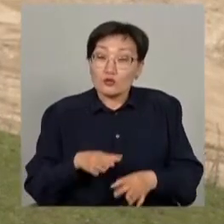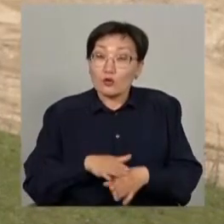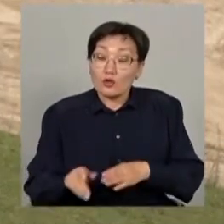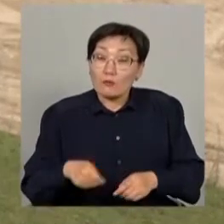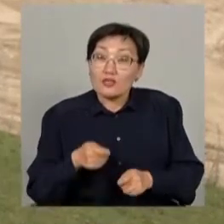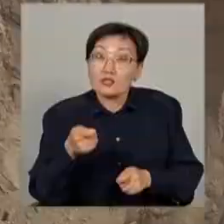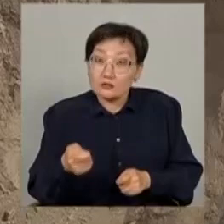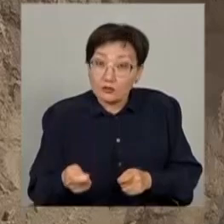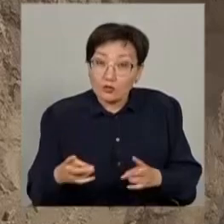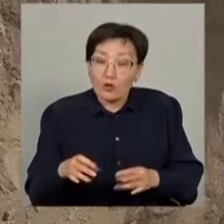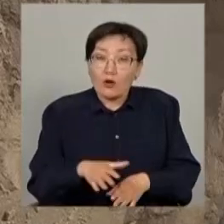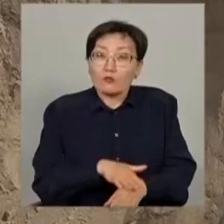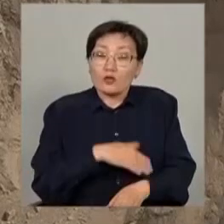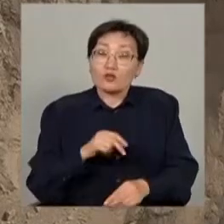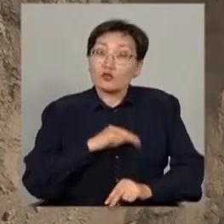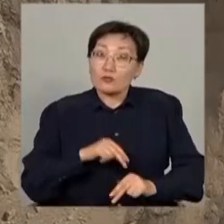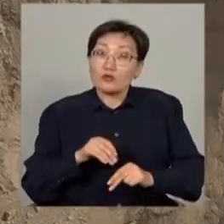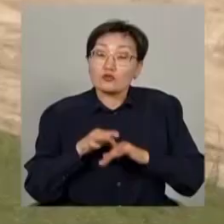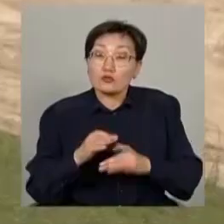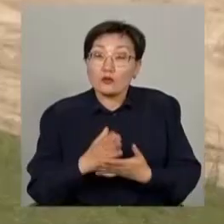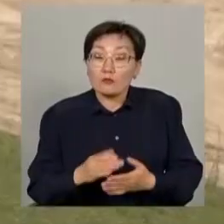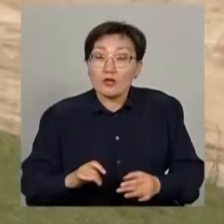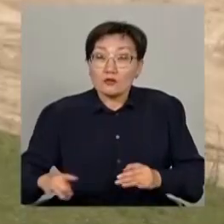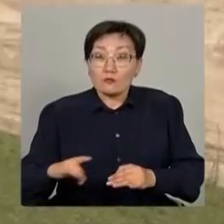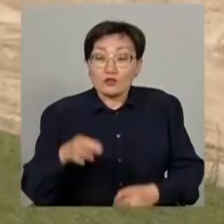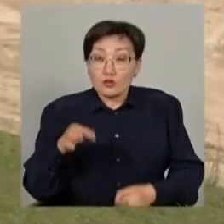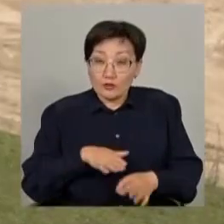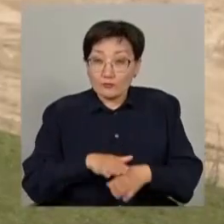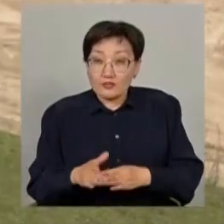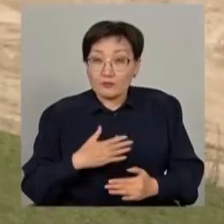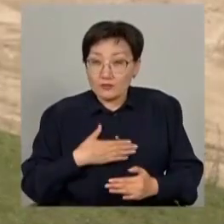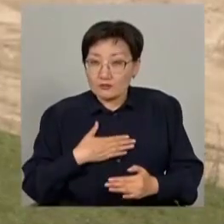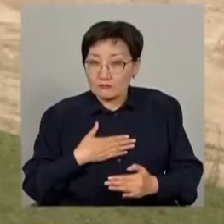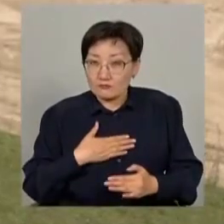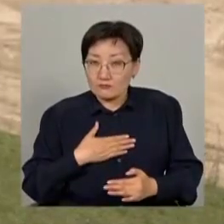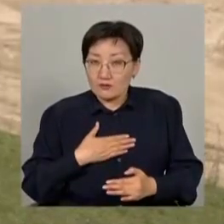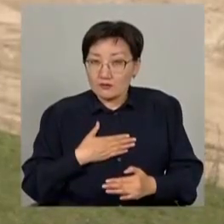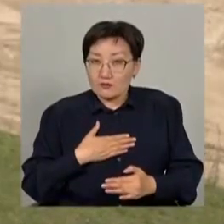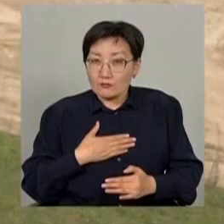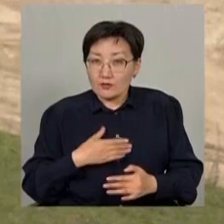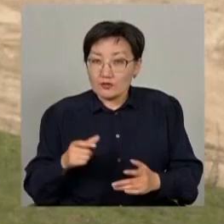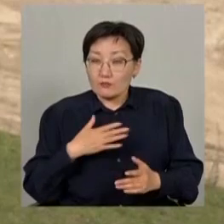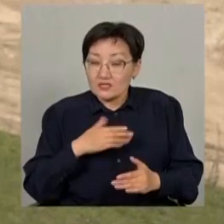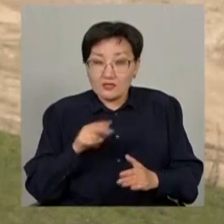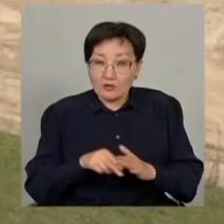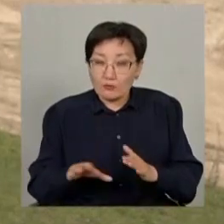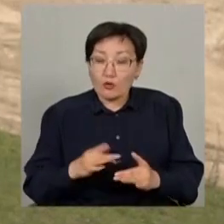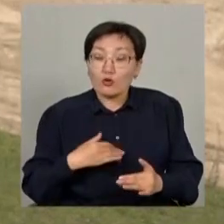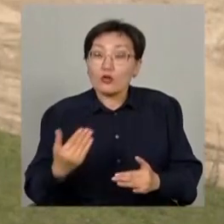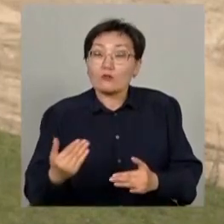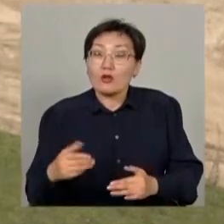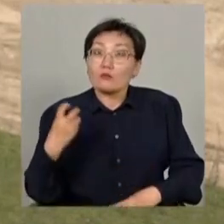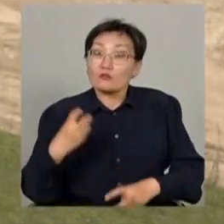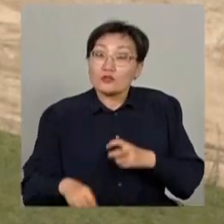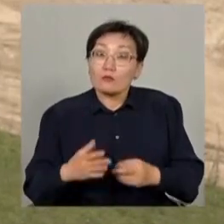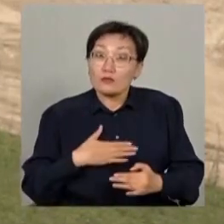бірақ кішкене баяу жүріп жатыр жұмыстар. Аудандық сот орындаушыларға енді ол біздің құзырымызда емес қой. Олар былай айтқанда келіп бұзамыз